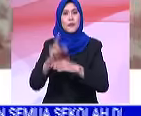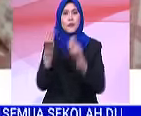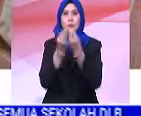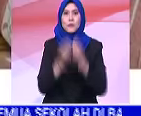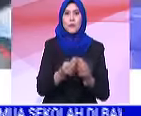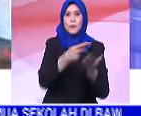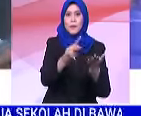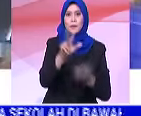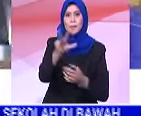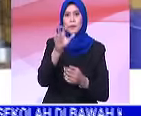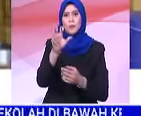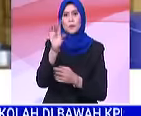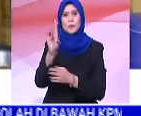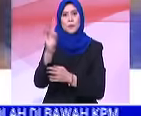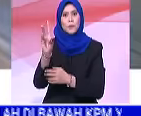jumlah bayaran